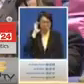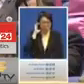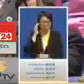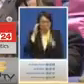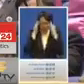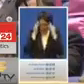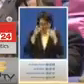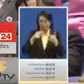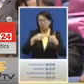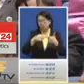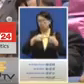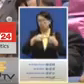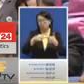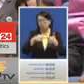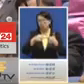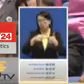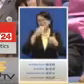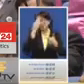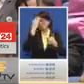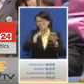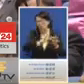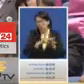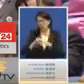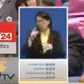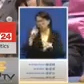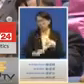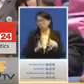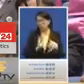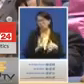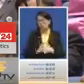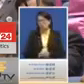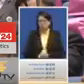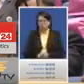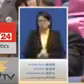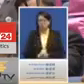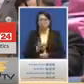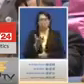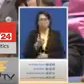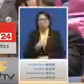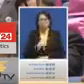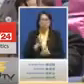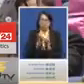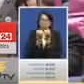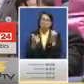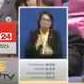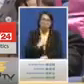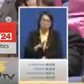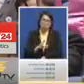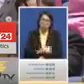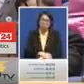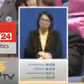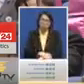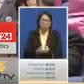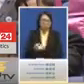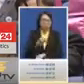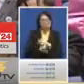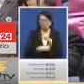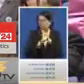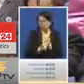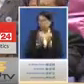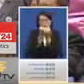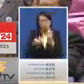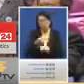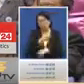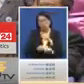ใจเพราะมันสอดคล้องกับพฤติกรรมท่านท่านไม่ค่อยชอบรัฐธรรมนูญไม่ปฏิบัติตามรัฐธรรมนูญหลายอย่